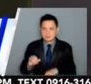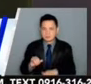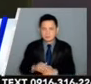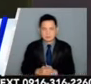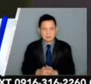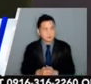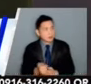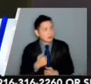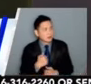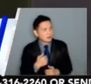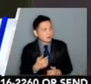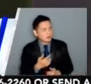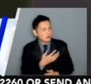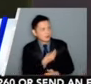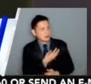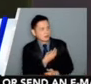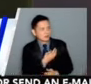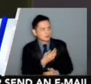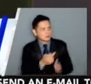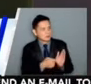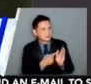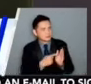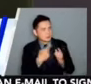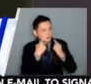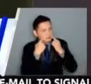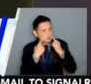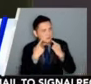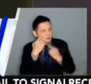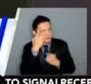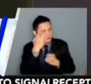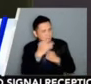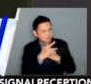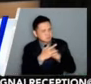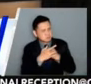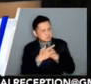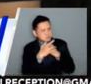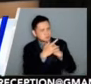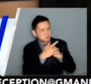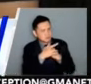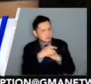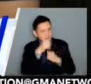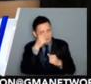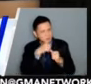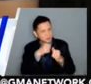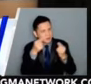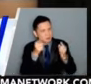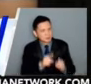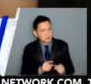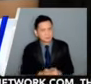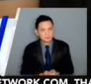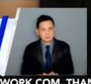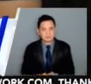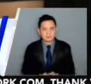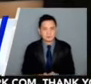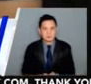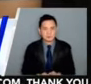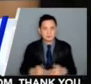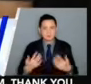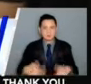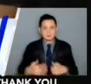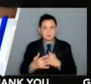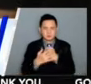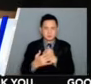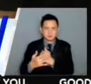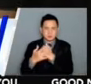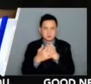Kuminsan umiyak ako kung naalala ko yung nangyari, naawa ko sa anak ko, apo ko. Trauma ang inabot ng mga miyembro ng isang pamilya